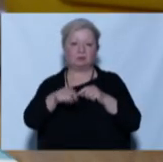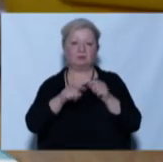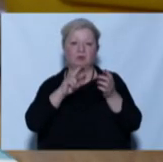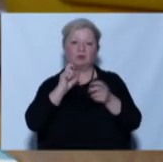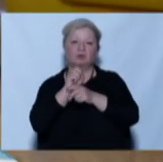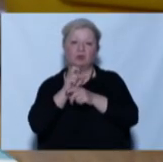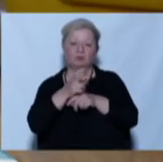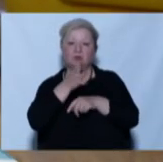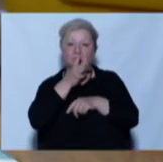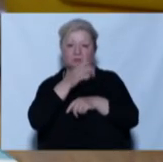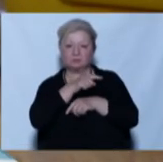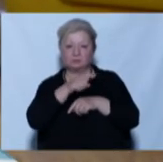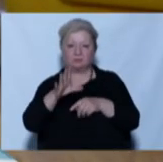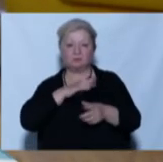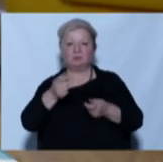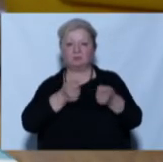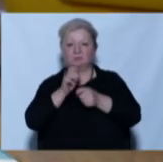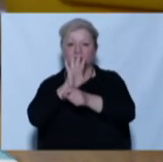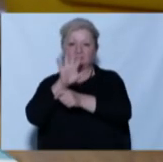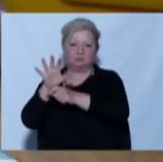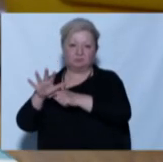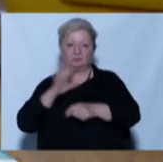შამილის ხელმძღვანელობით. შამილი